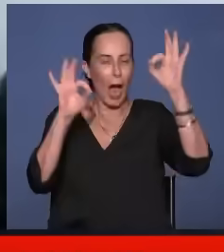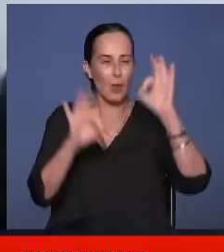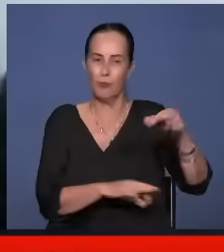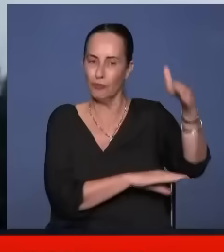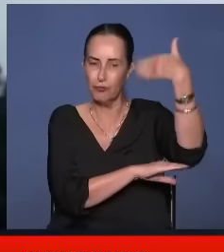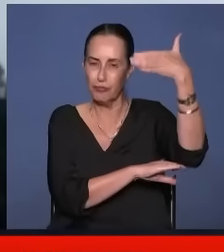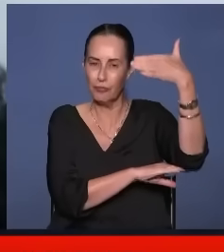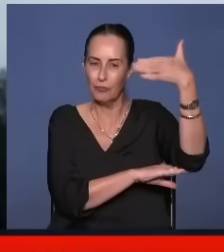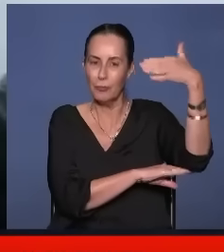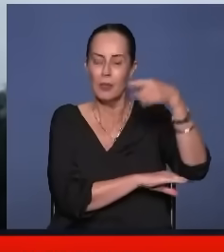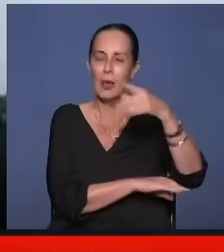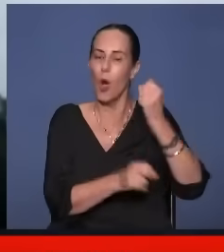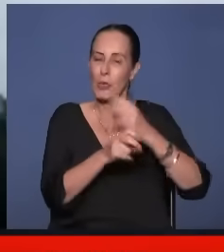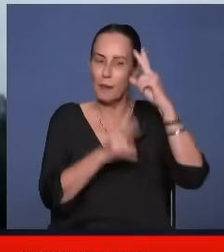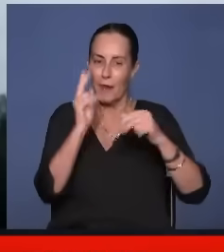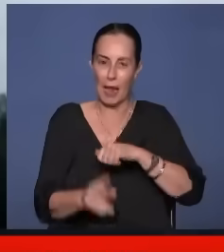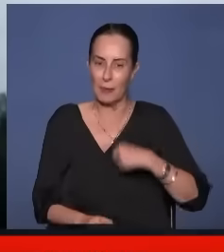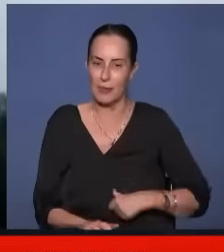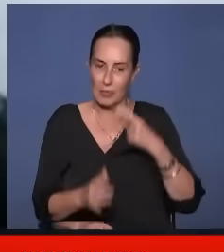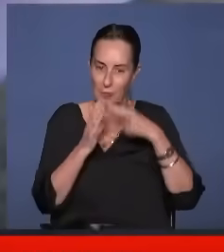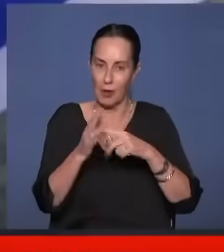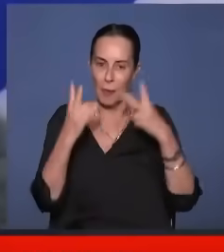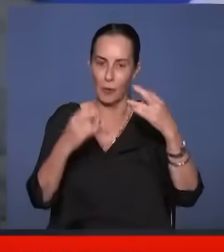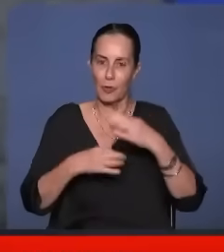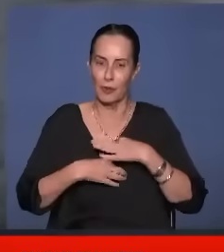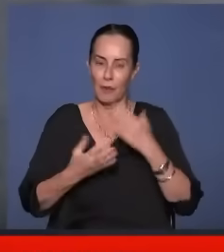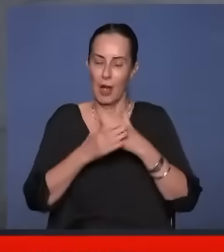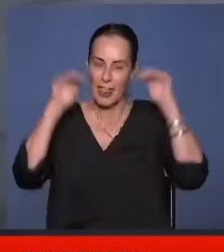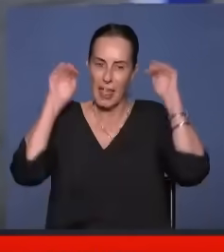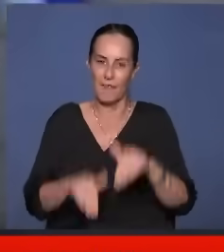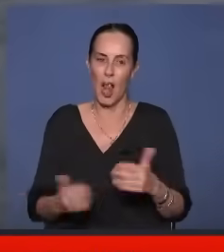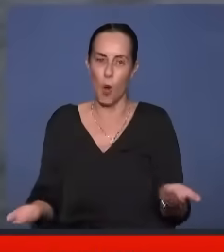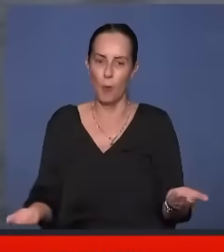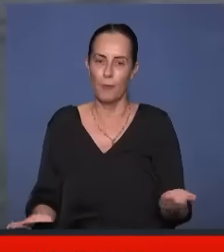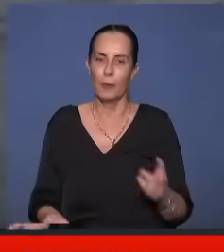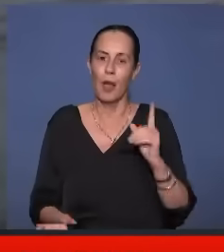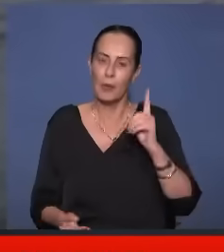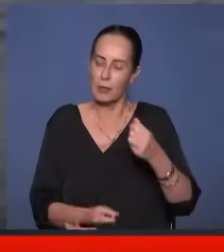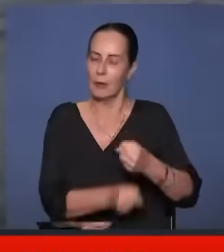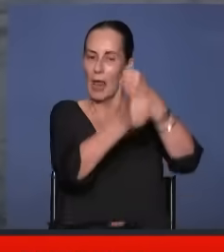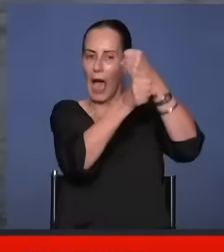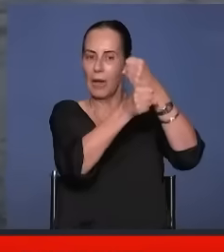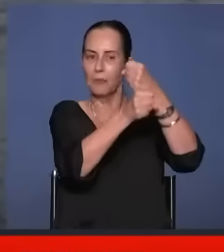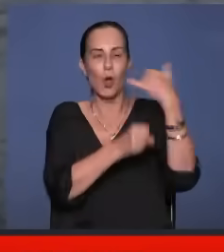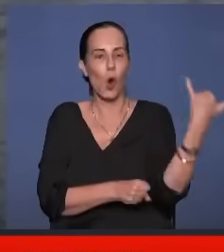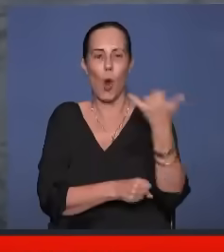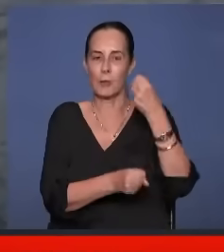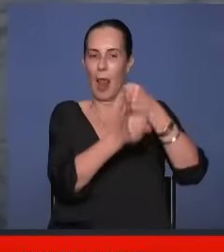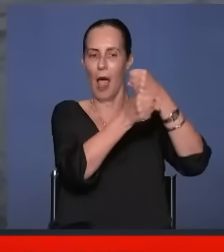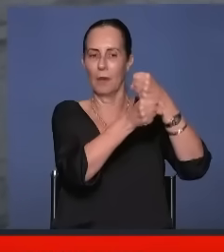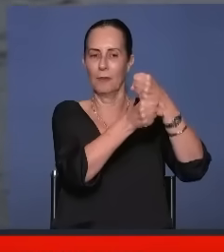דגלים האלה מיוצרים בסין, זה מראה כמה הערכים שלנו נפלנו איתם. אבל צריך להרים את הדגל כל הזמן.